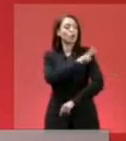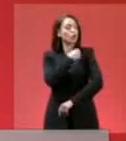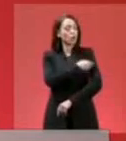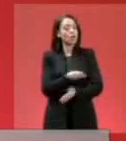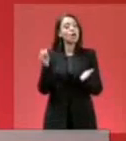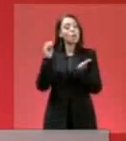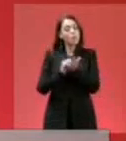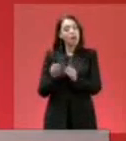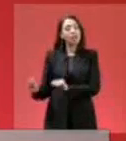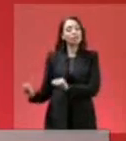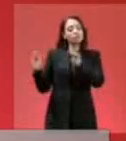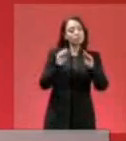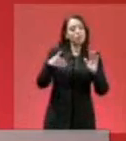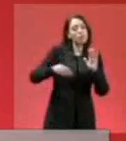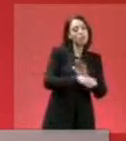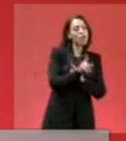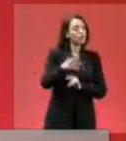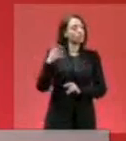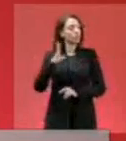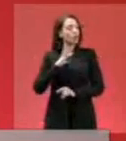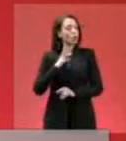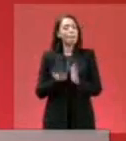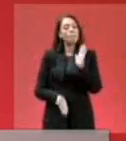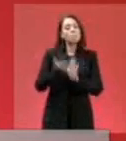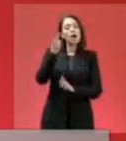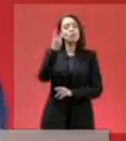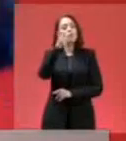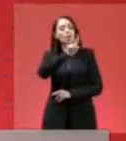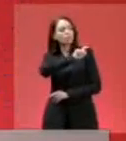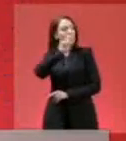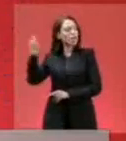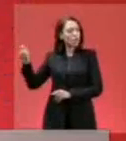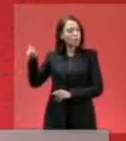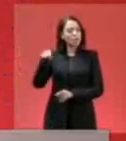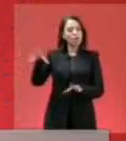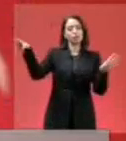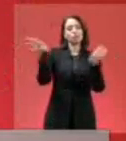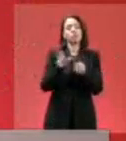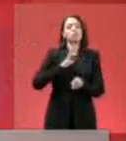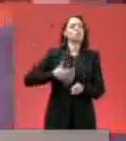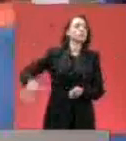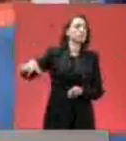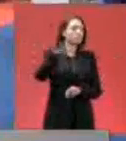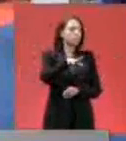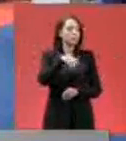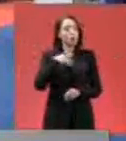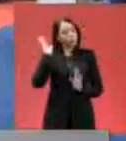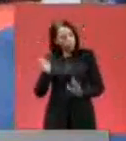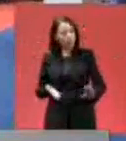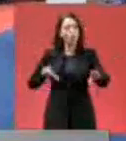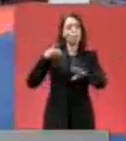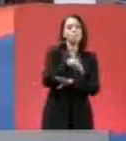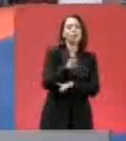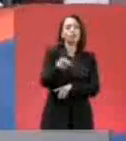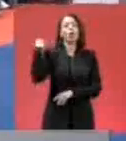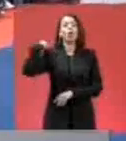τους ανασφάλιστους συμπολίτες μας. Πάνω από 2,5 εκατομμύρια ανασφάλιστοι συμπολίτες μας που δεν είχαν πρόσβαση στο